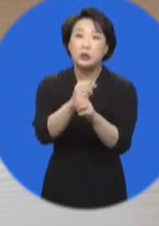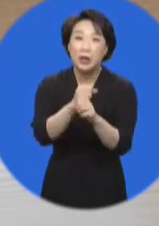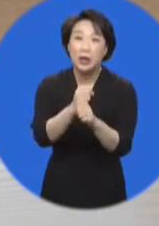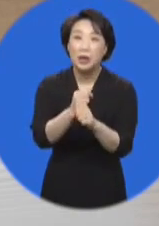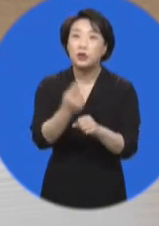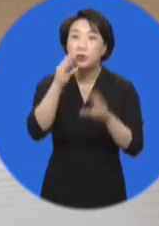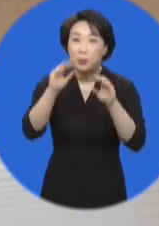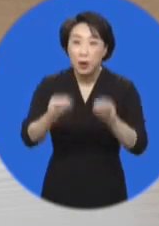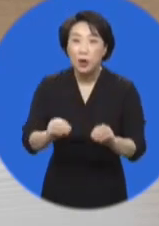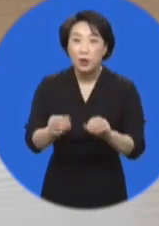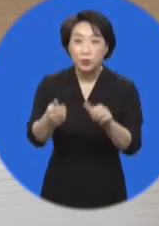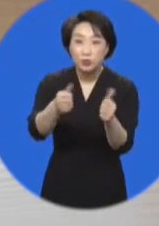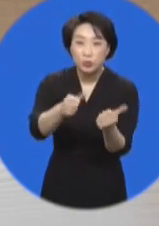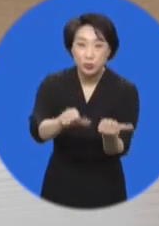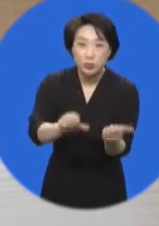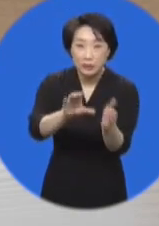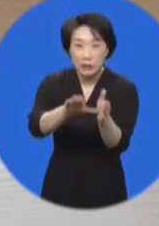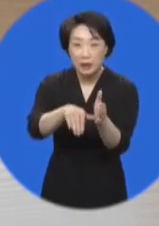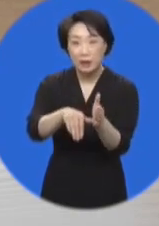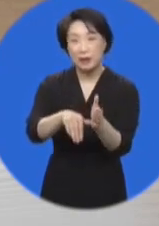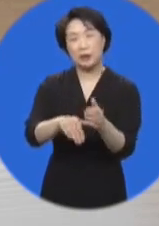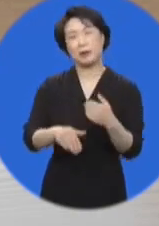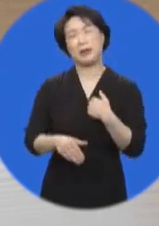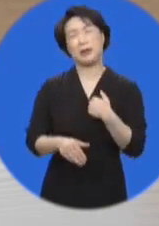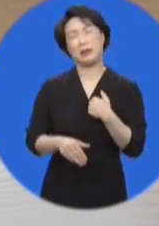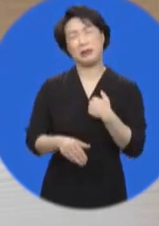날인가 끝나는 그날